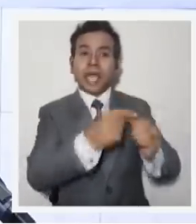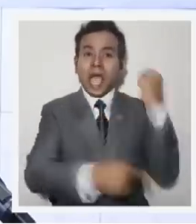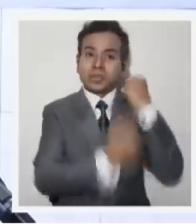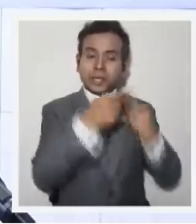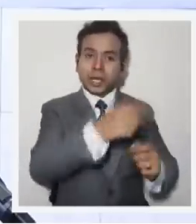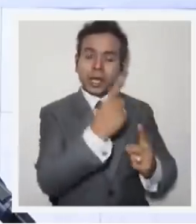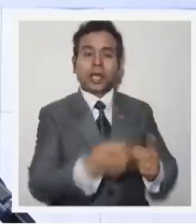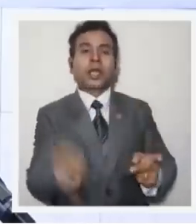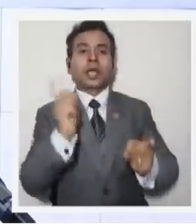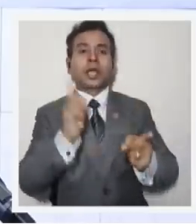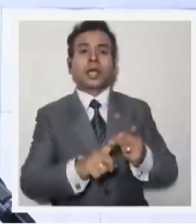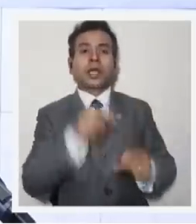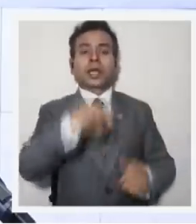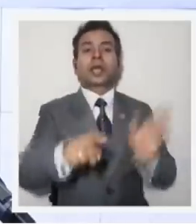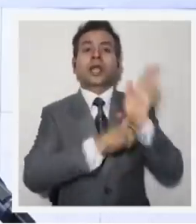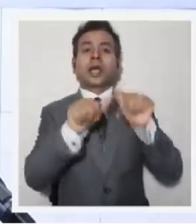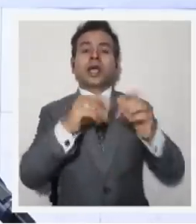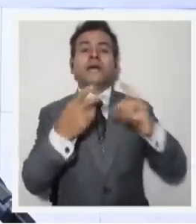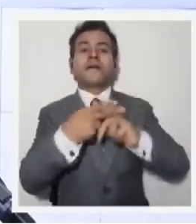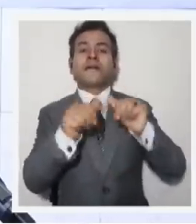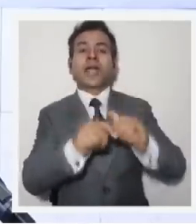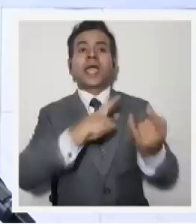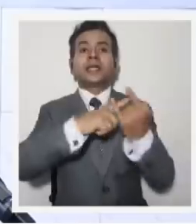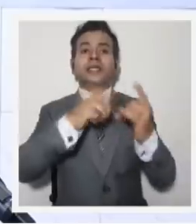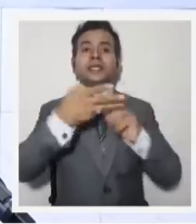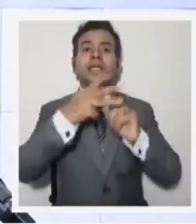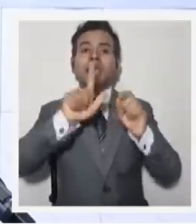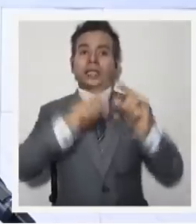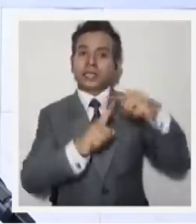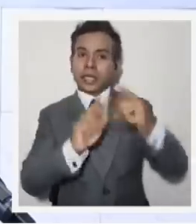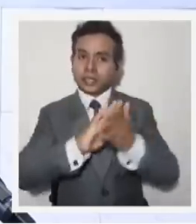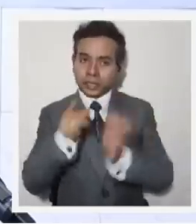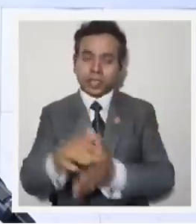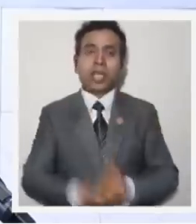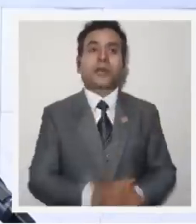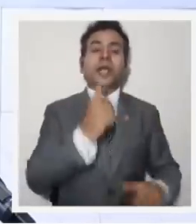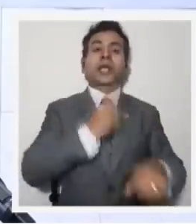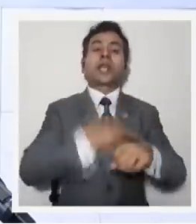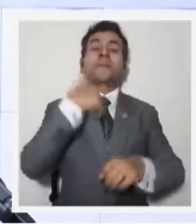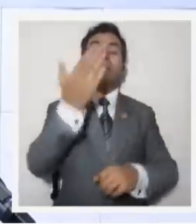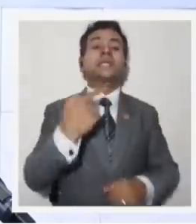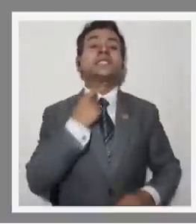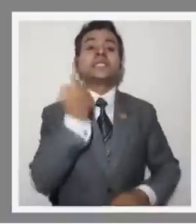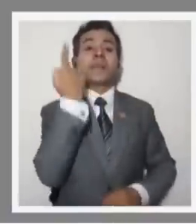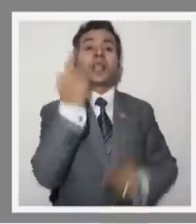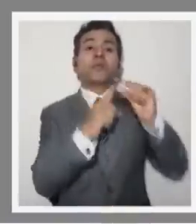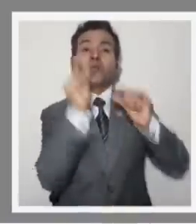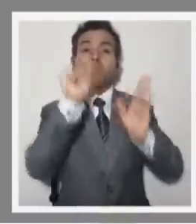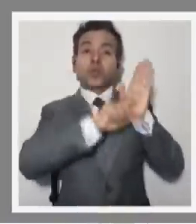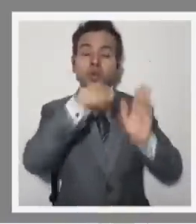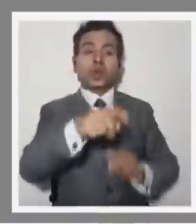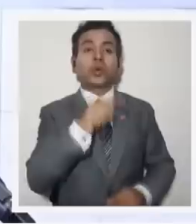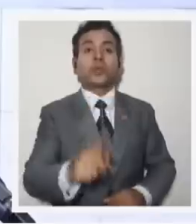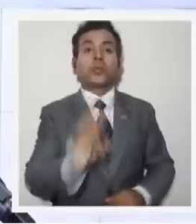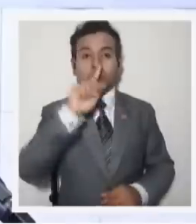সেক্টরে, একটা ইবনে সিনা মেডিকেল কলেজ হাসপাতাল এবং আরেকটি হলো প্রাভা হেলথ। ঢাকার বাইরে যেটা বেড়েছে সেটা হলো